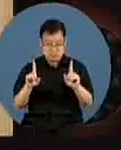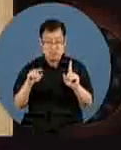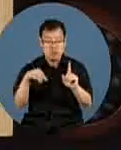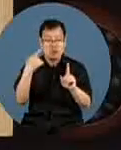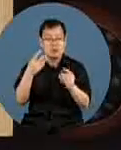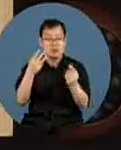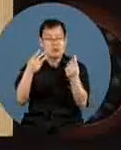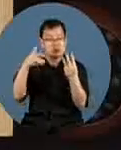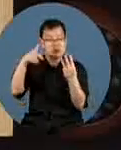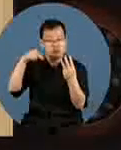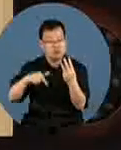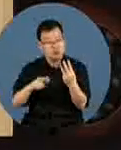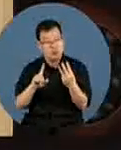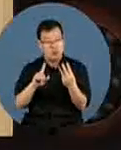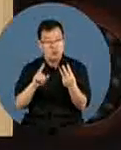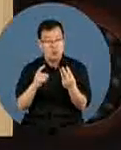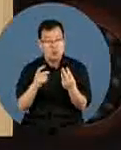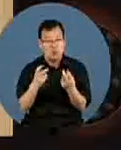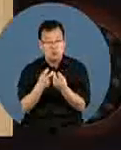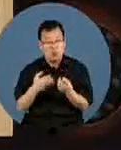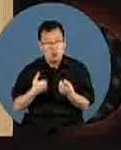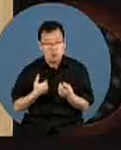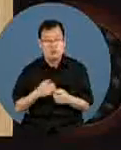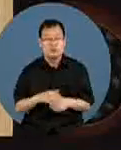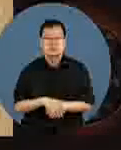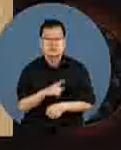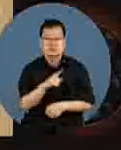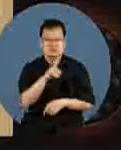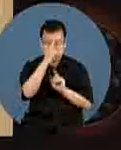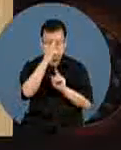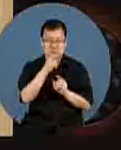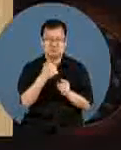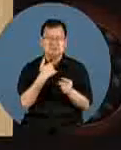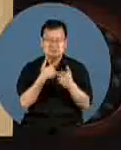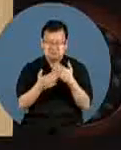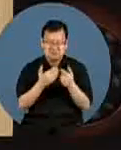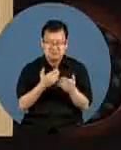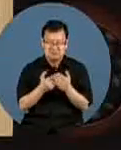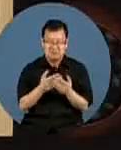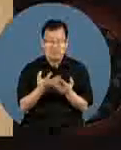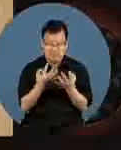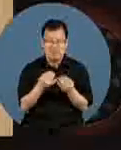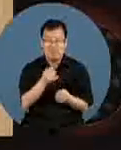전력을 보나. 백전 노장 아닙니까?